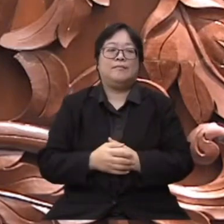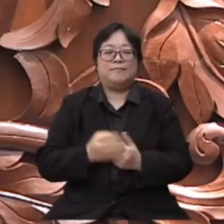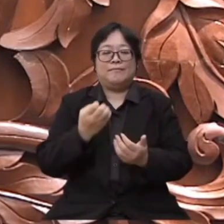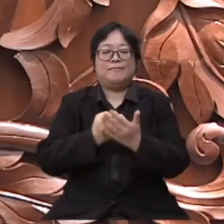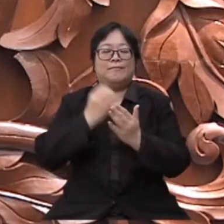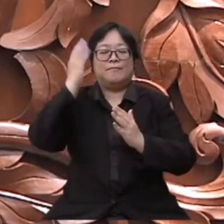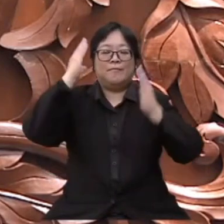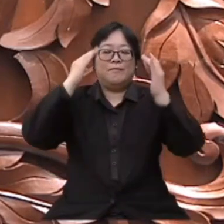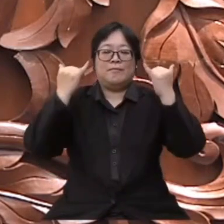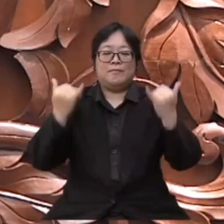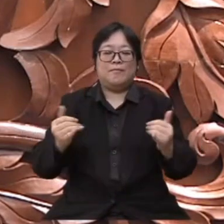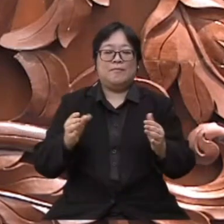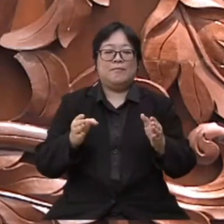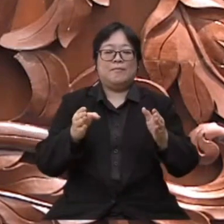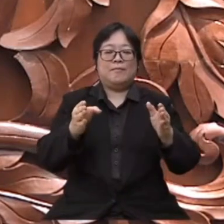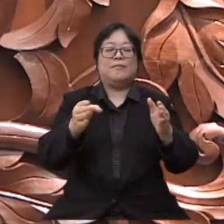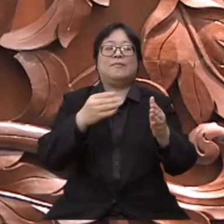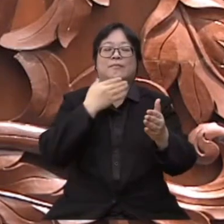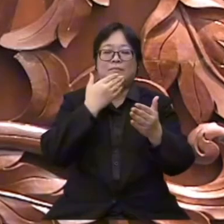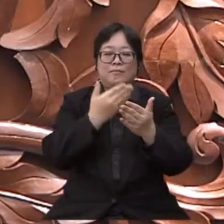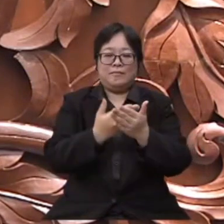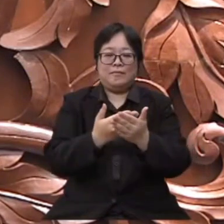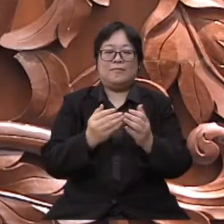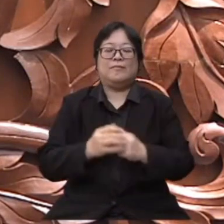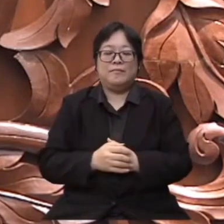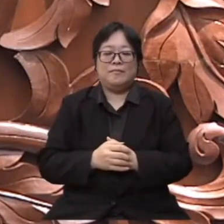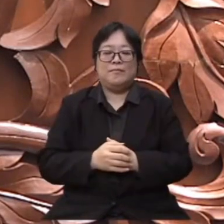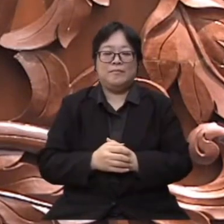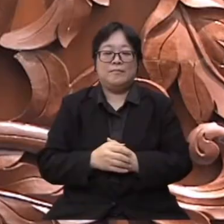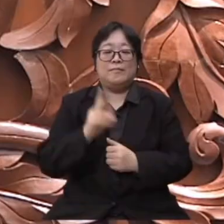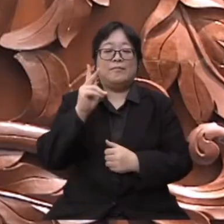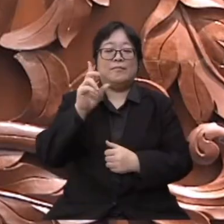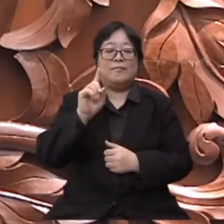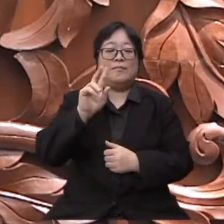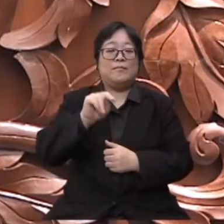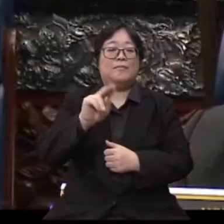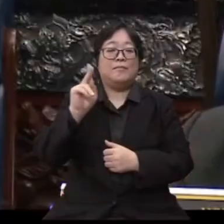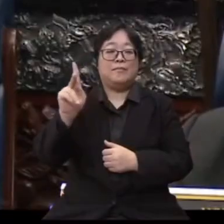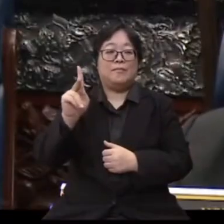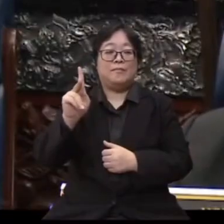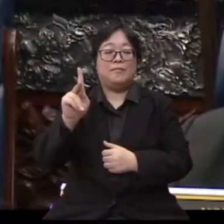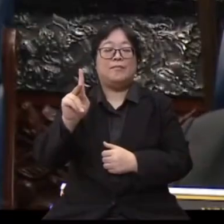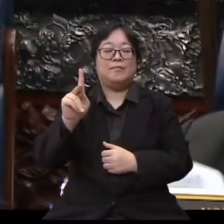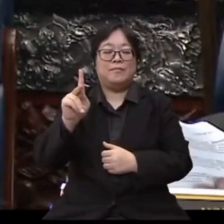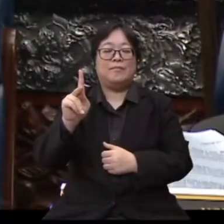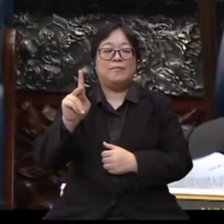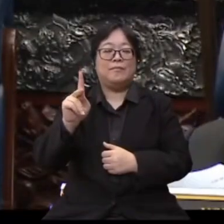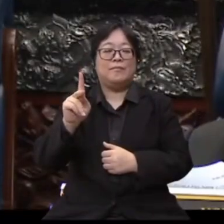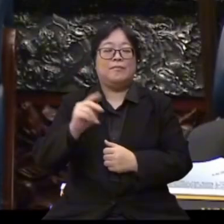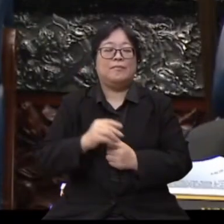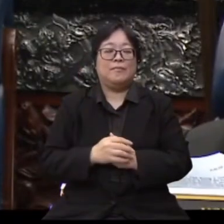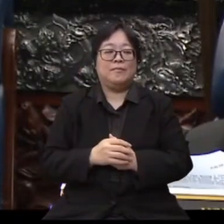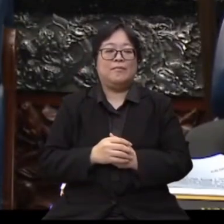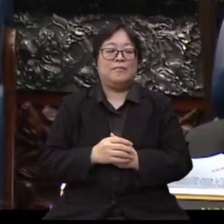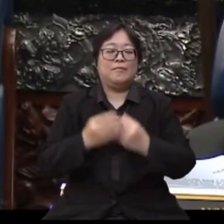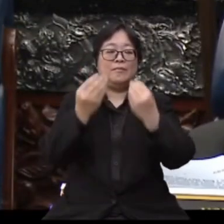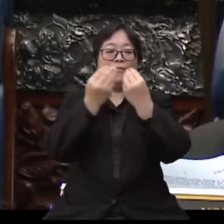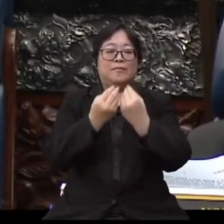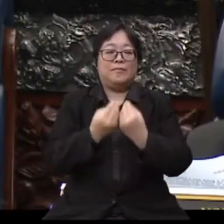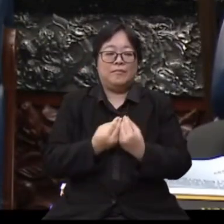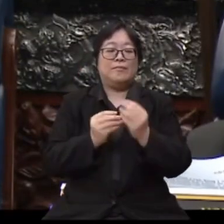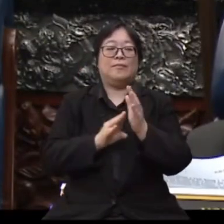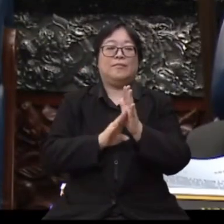negara kini berada di landasan yang baik dengan keluaran dalam negara kasar ataupun KDNK telah